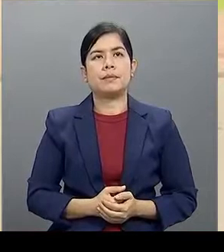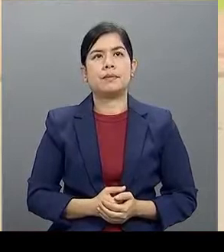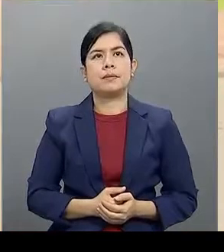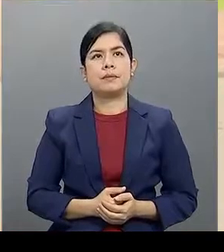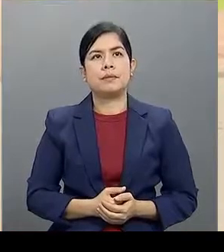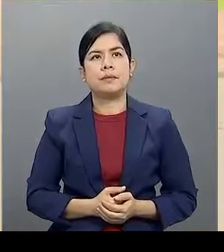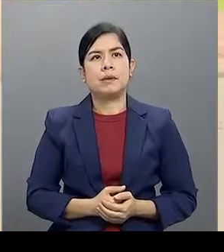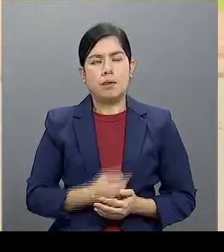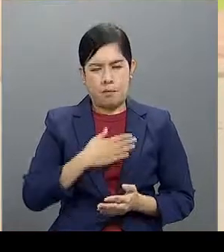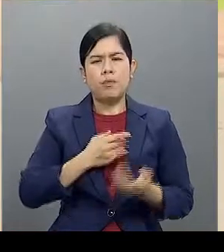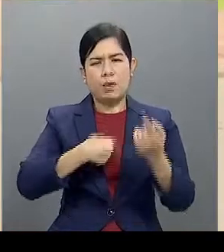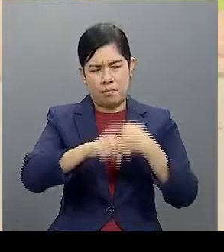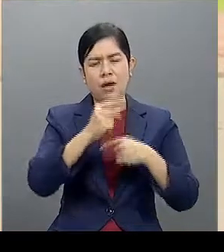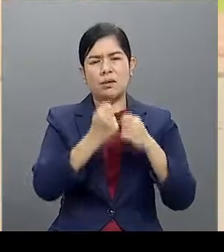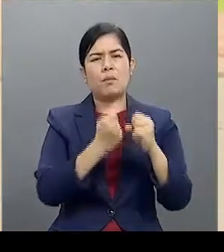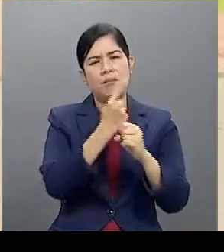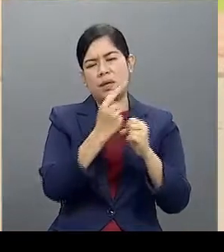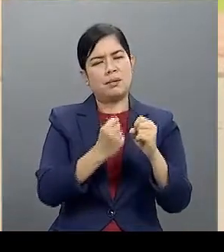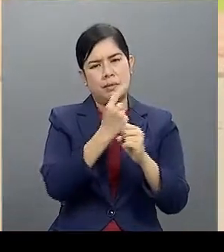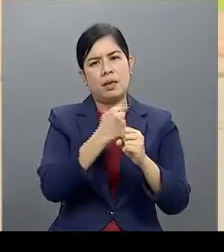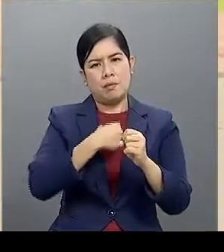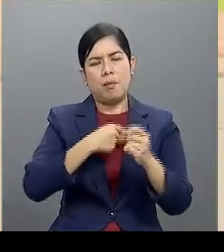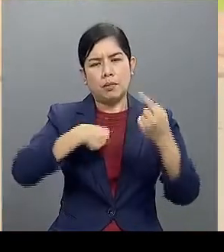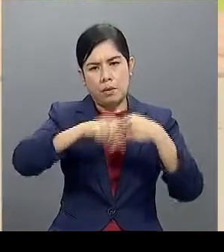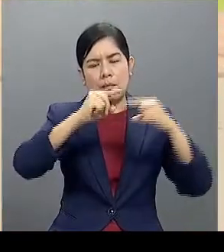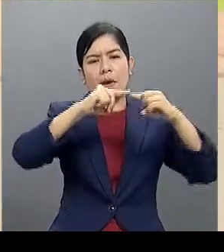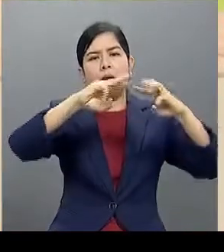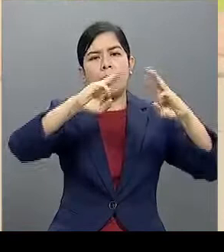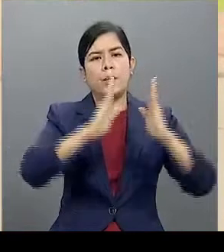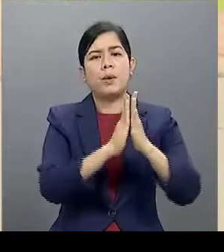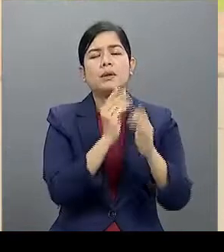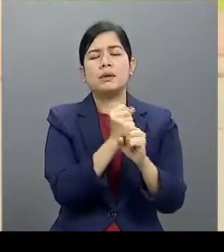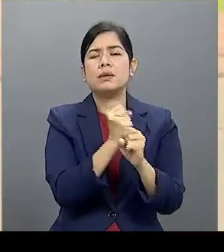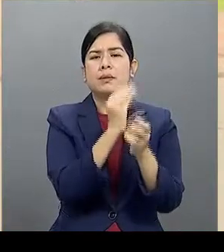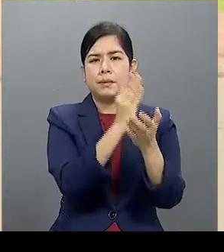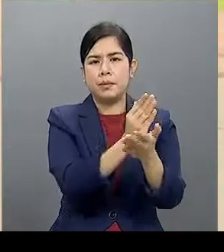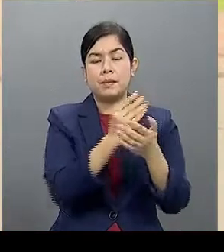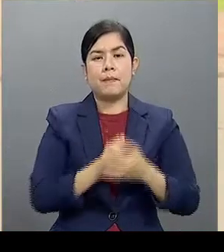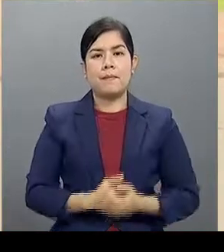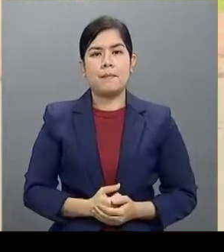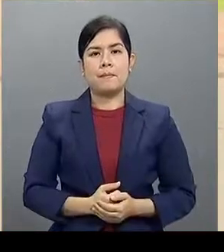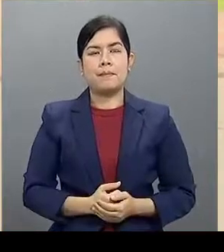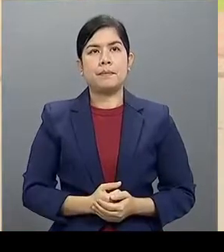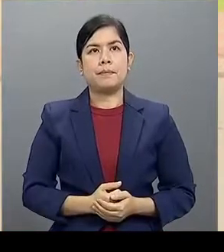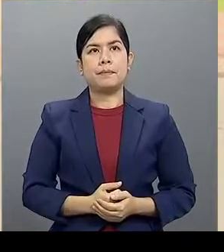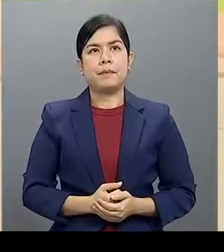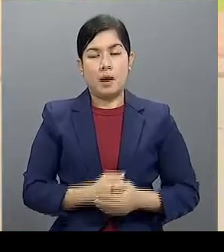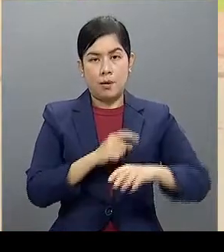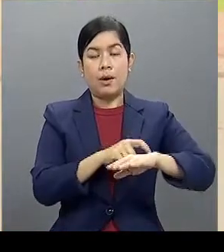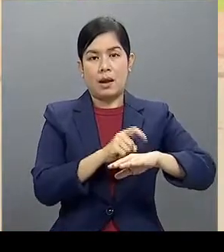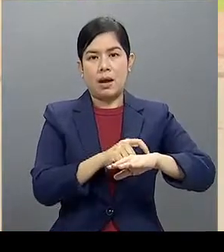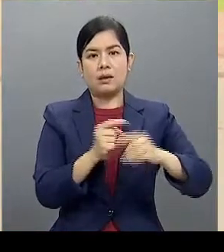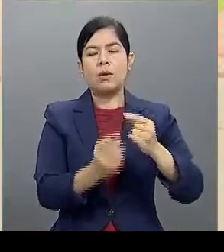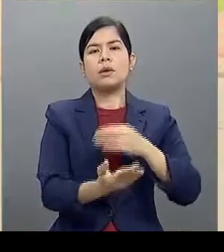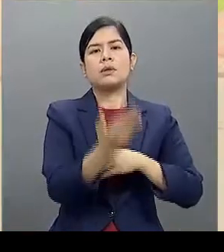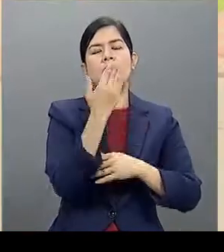องมาทุกปีนะครับมาทุกปีครับมาทุกปีเพราะมาช่วงนี้ครับถ้าคนพวกมาคนมันจะหลายครับค